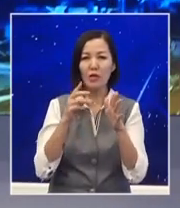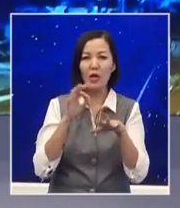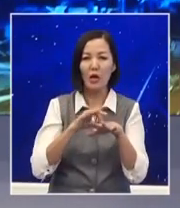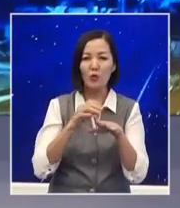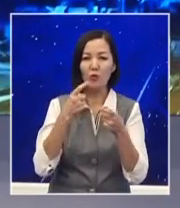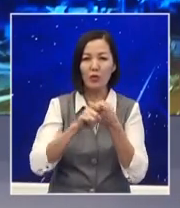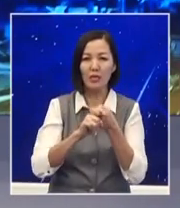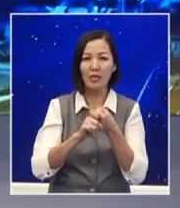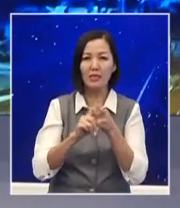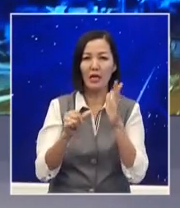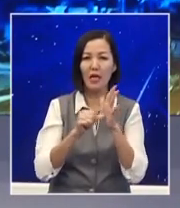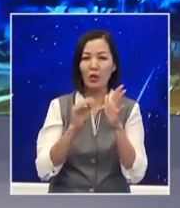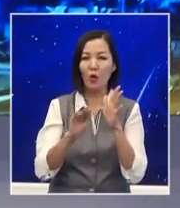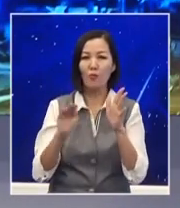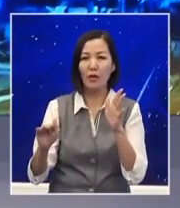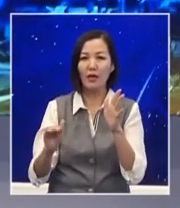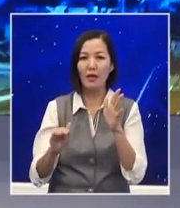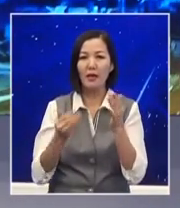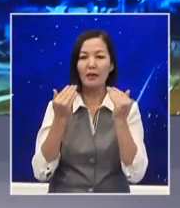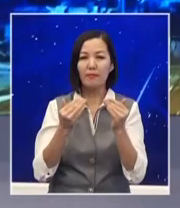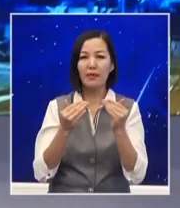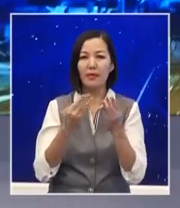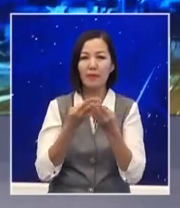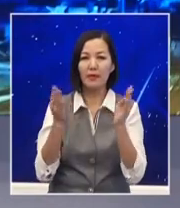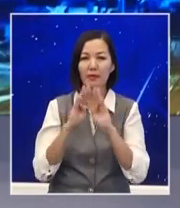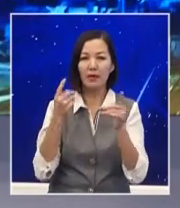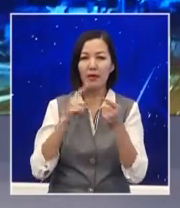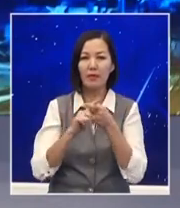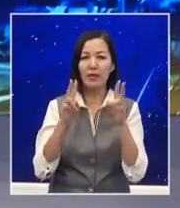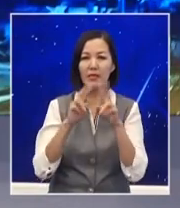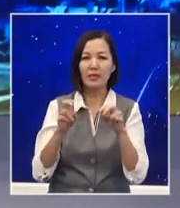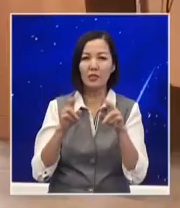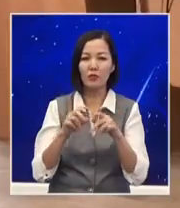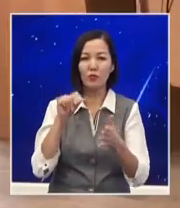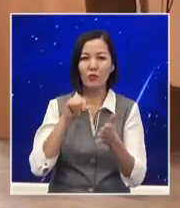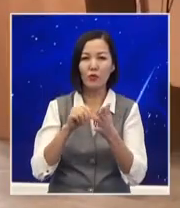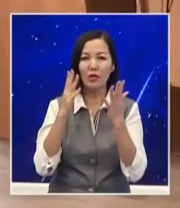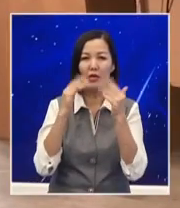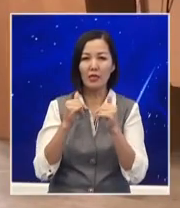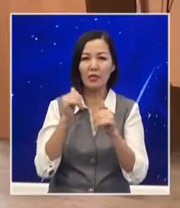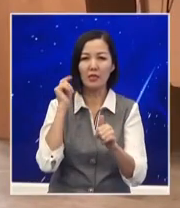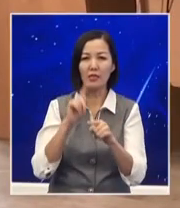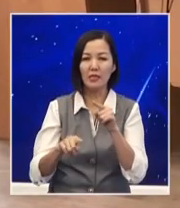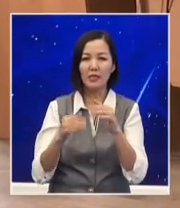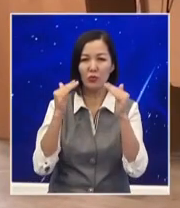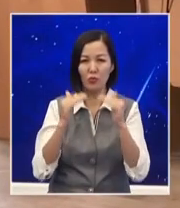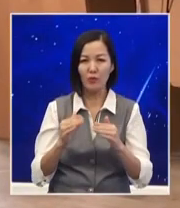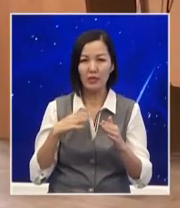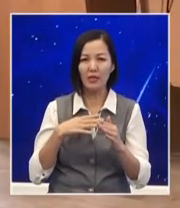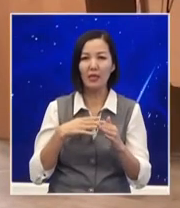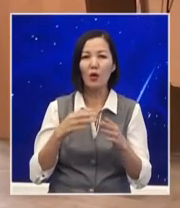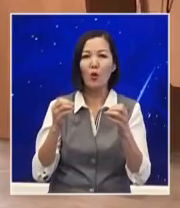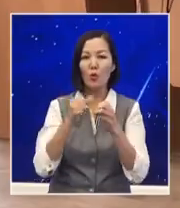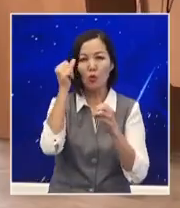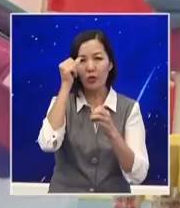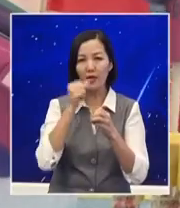тіркелген, оның 6-ауы бала. Мамандар биыл пандемияға байланысты тексеруден өтушілер қатары күрт азайып кеткенін айтты.